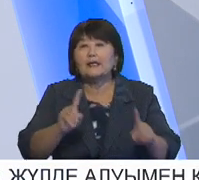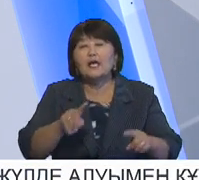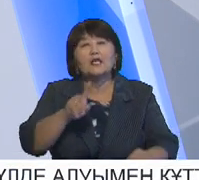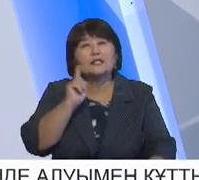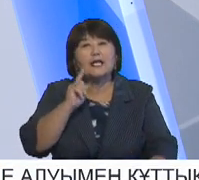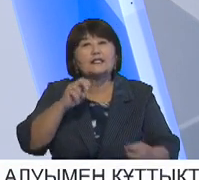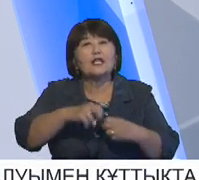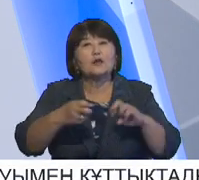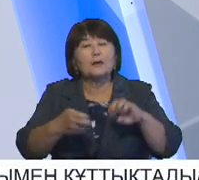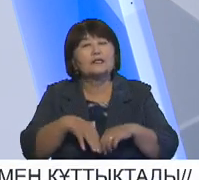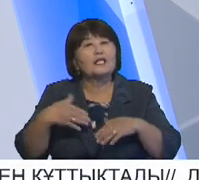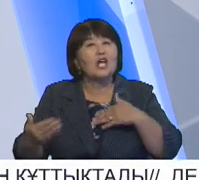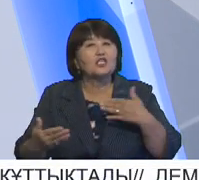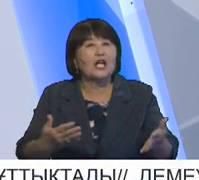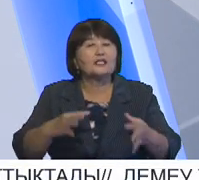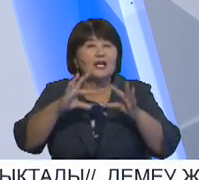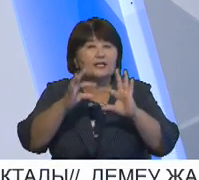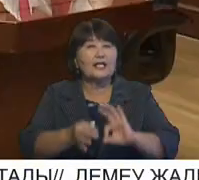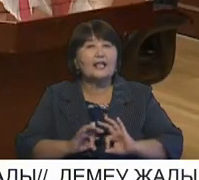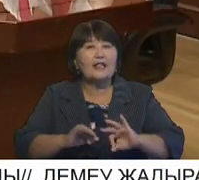жастар мәселесі жан-жақты сараланды.